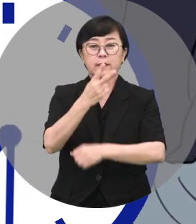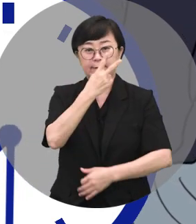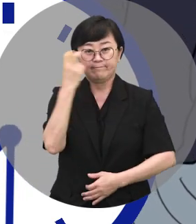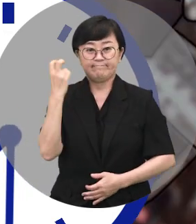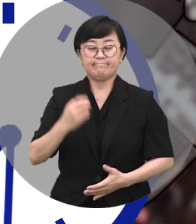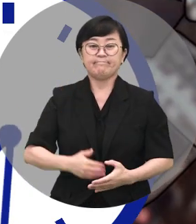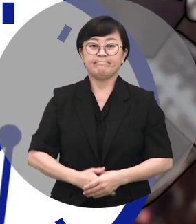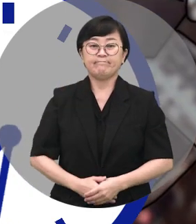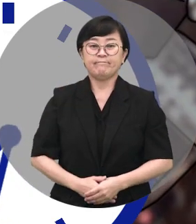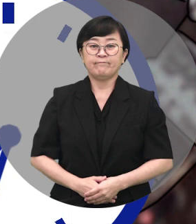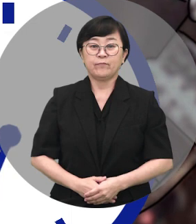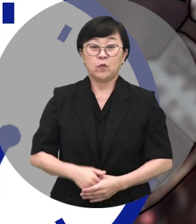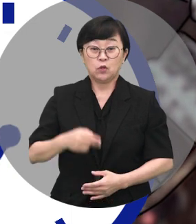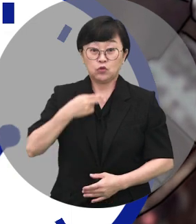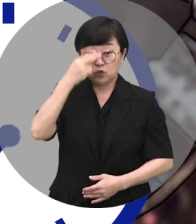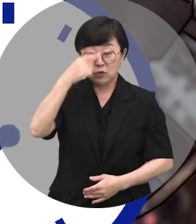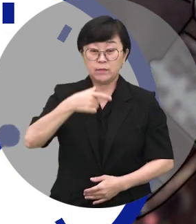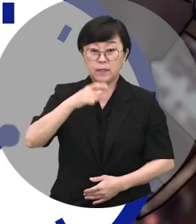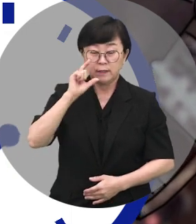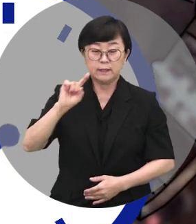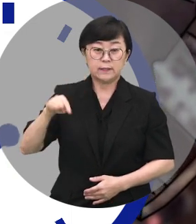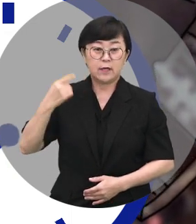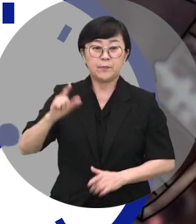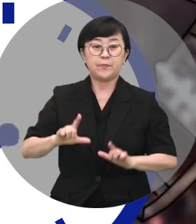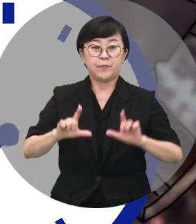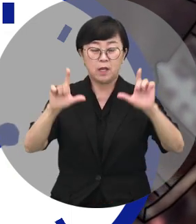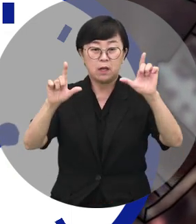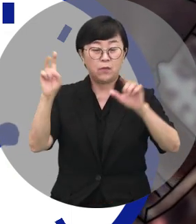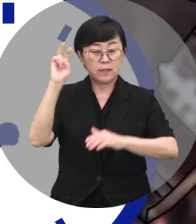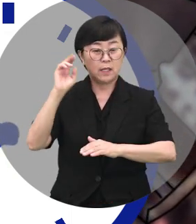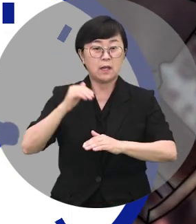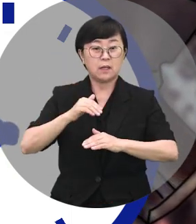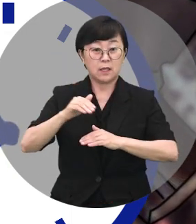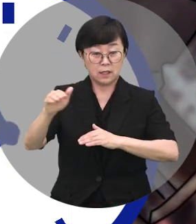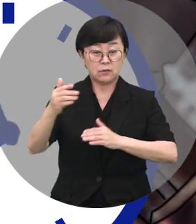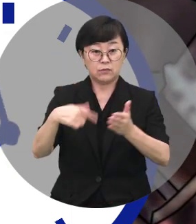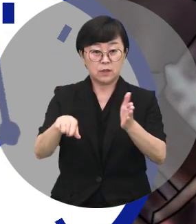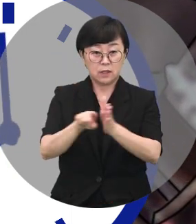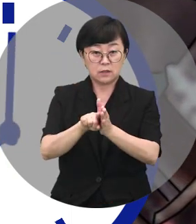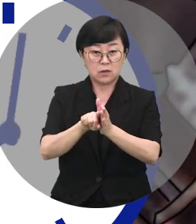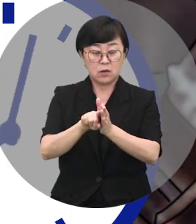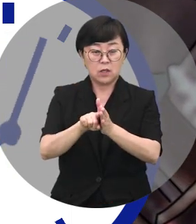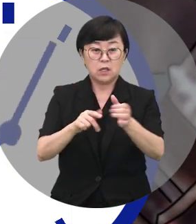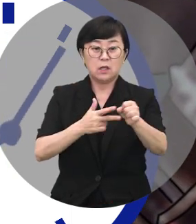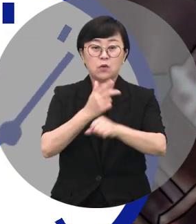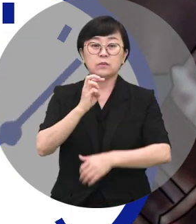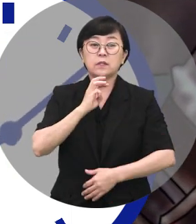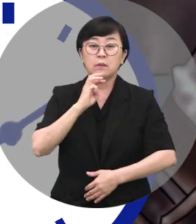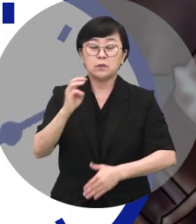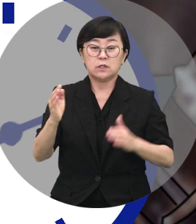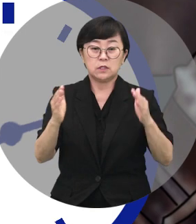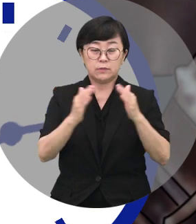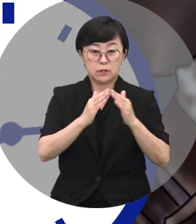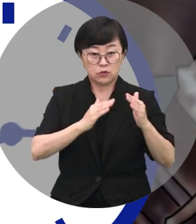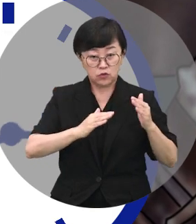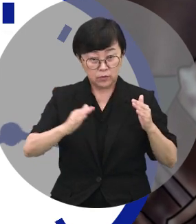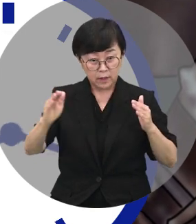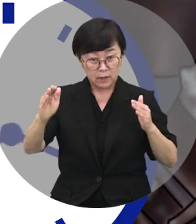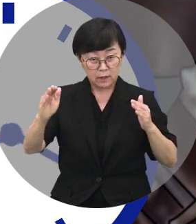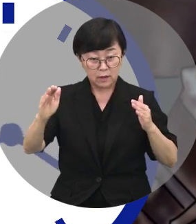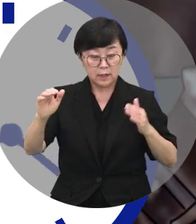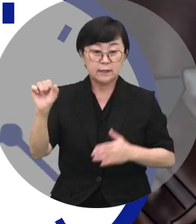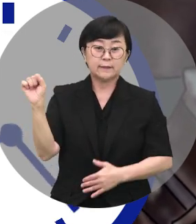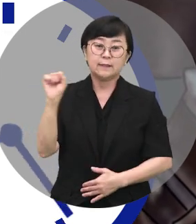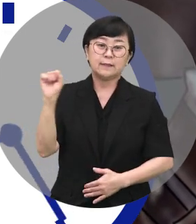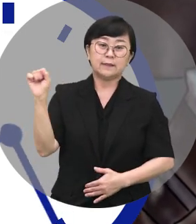잤습니다. 술을 마신 다음 날 회사 출근을 하려고 오전 7시 30분경에 집에서 나와 본인 차를